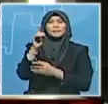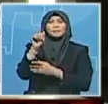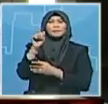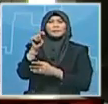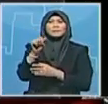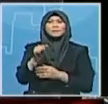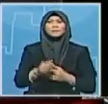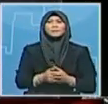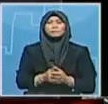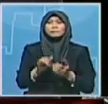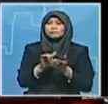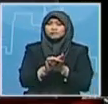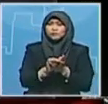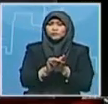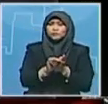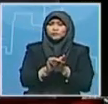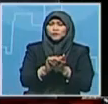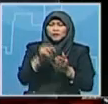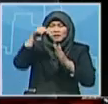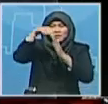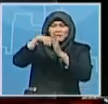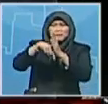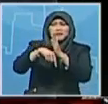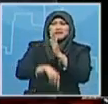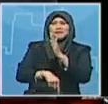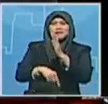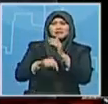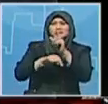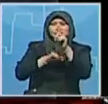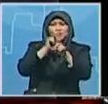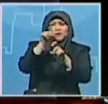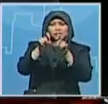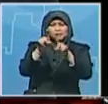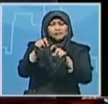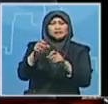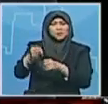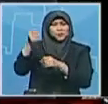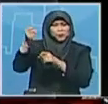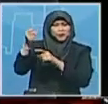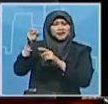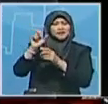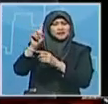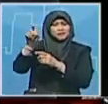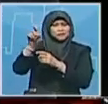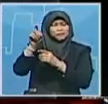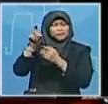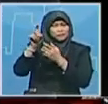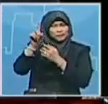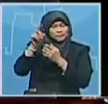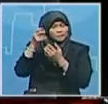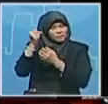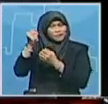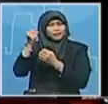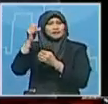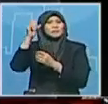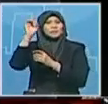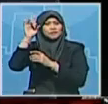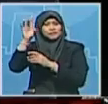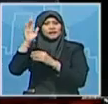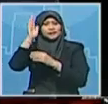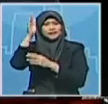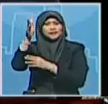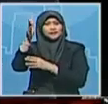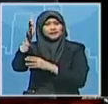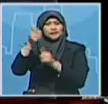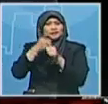boleh. Ini satu soalan yang agak khusus. Spesifik, ya. Cik Saifuddin, nanti insya-Allah saya akan wawakan melalui